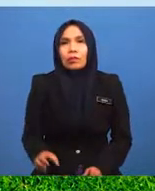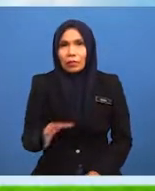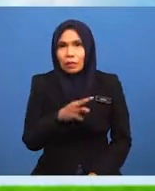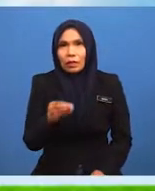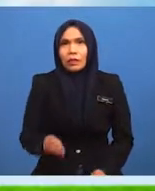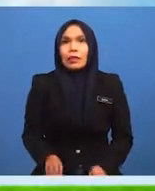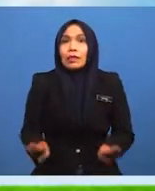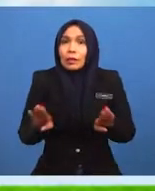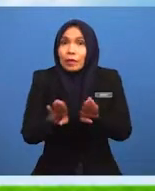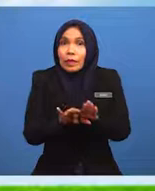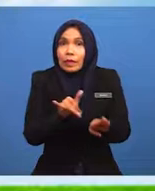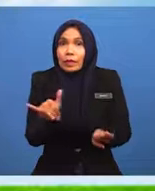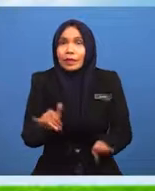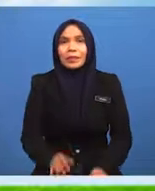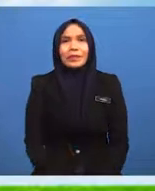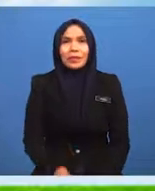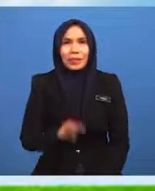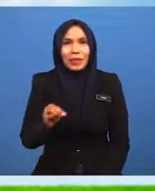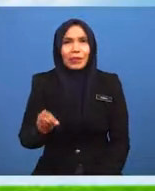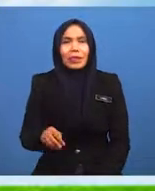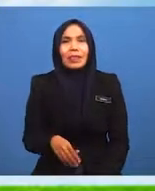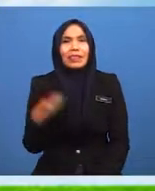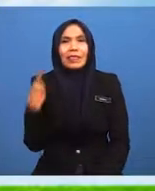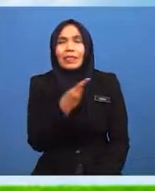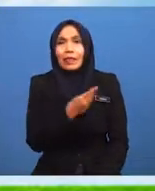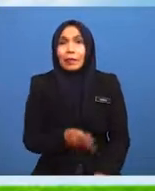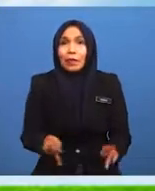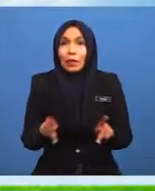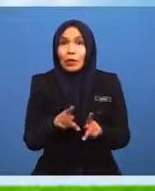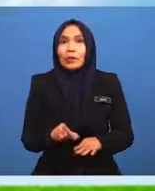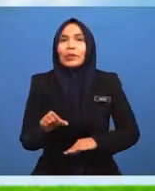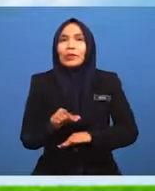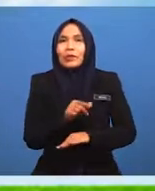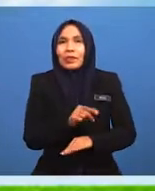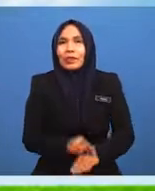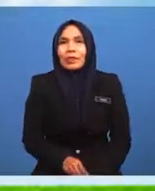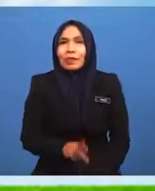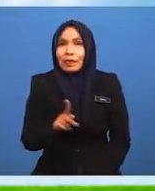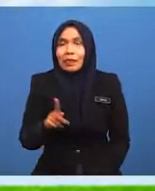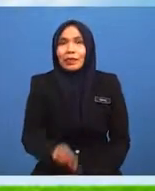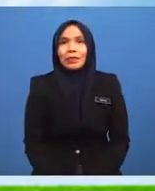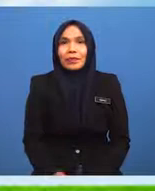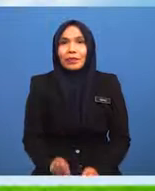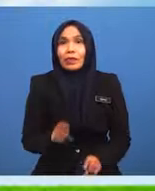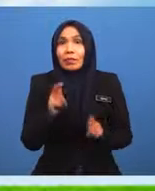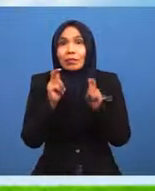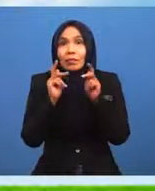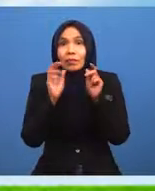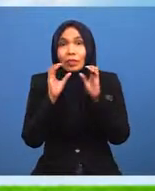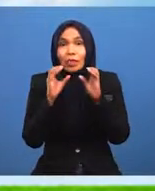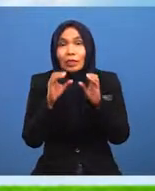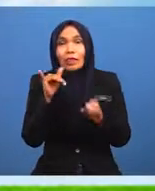sebagainya. Murid-murid, kita perlu menggunakan tutur kata yang lemah lembut